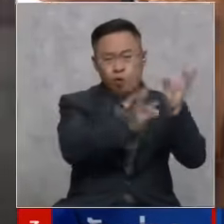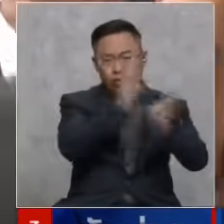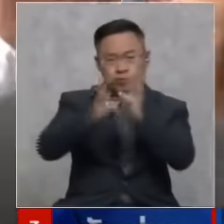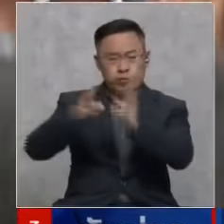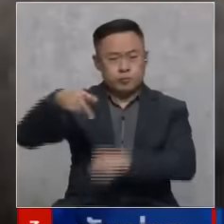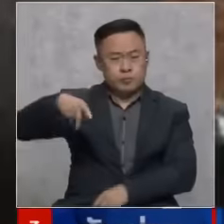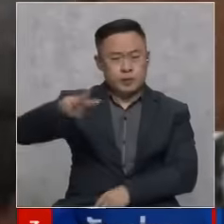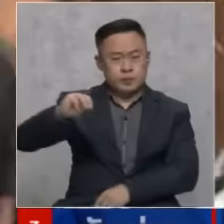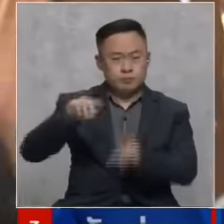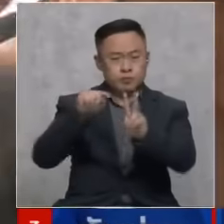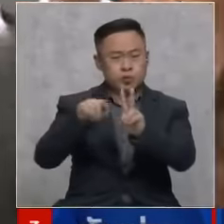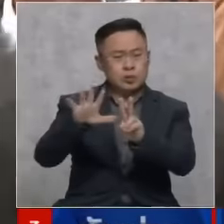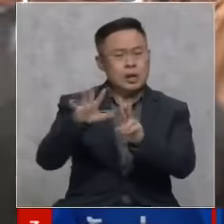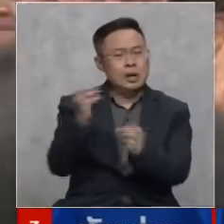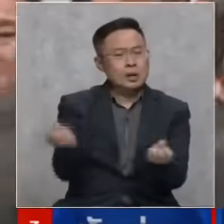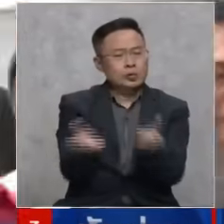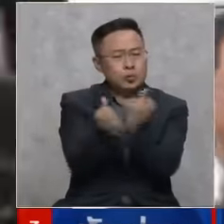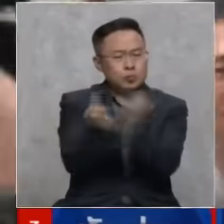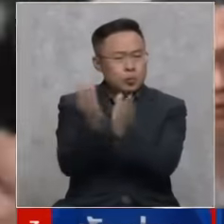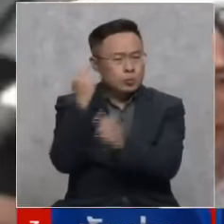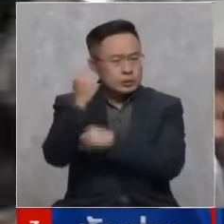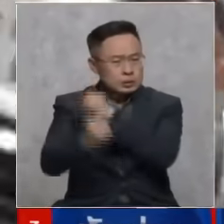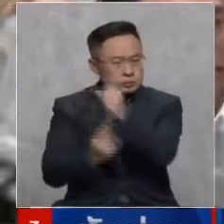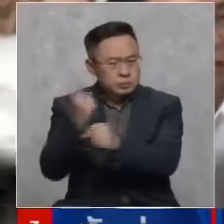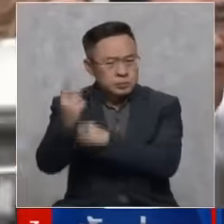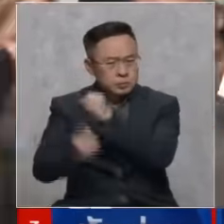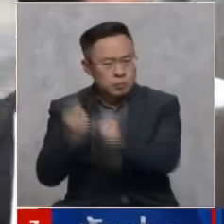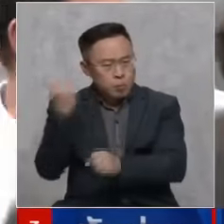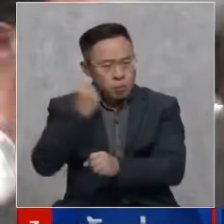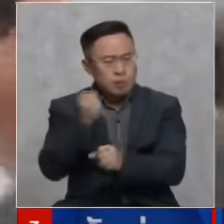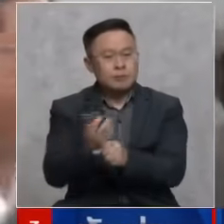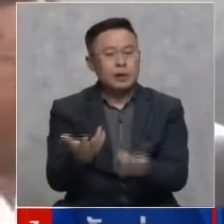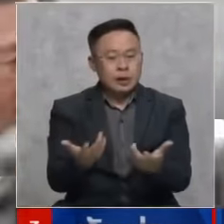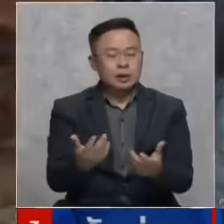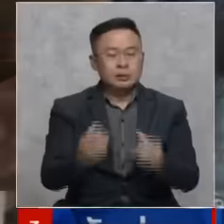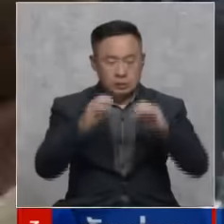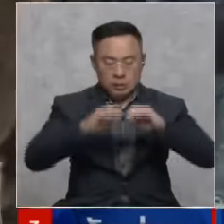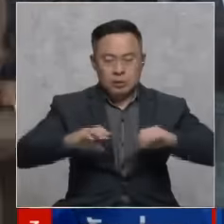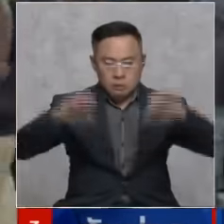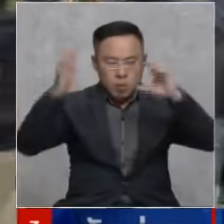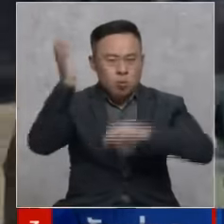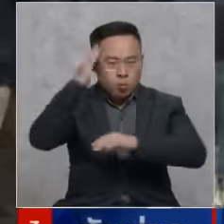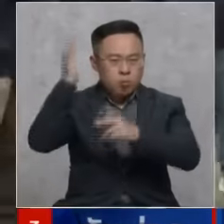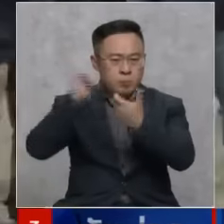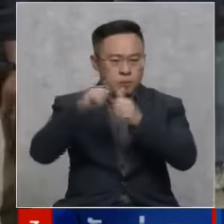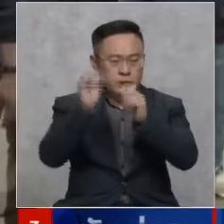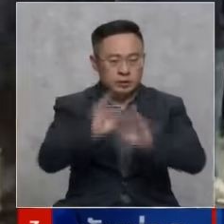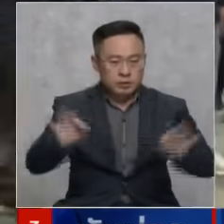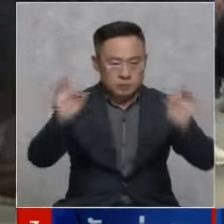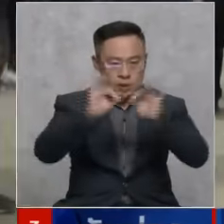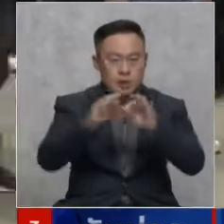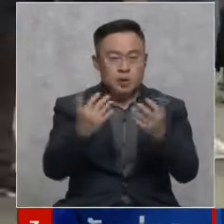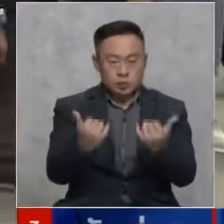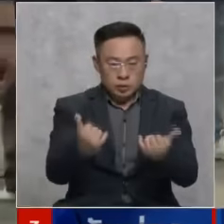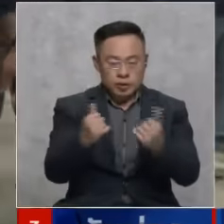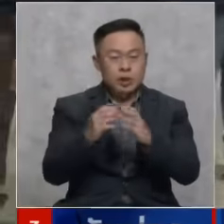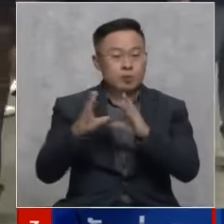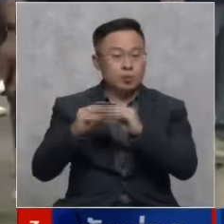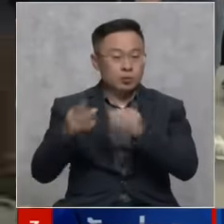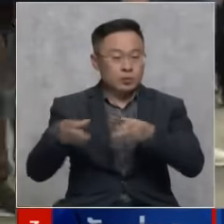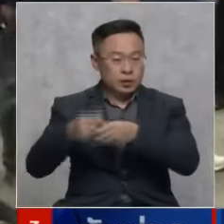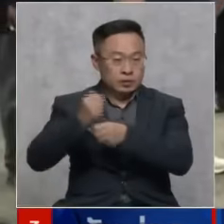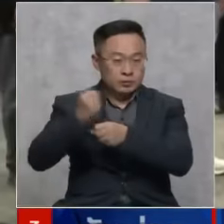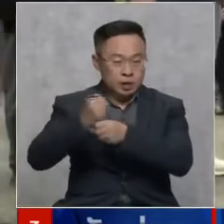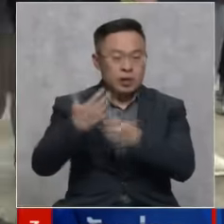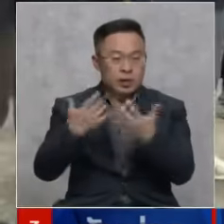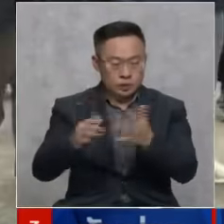ความสำคัญอย่างมากซึ่งก็ต้องมีการเจรจากับประเทศเพื่อนบ้านไม่ให้มีการเผาป่าแต่ก็ต้องประชุมกันก่อนเดี๋ยวจะมีการแถลงให้ท